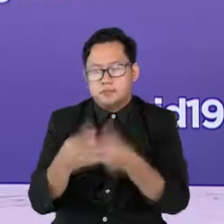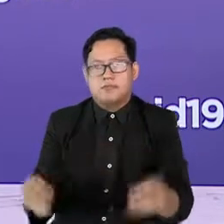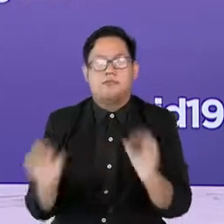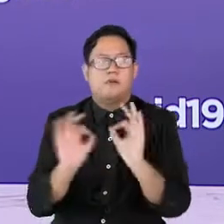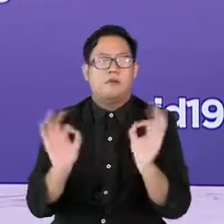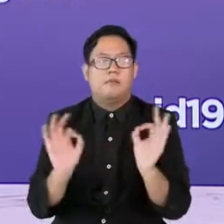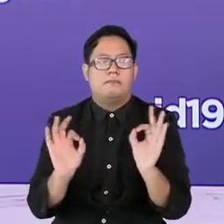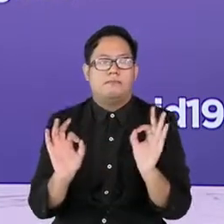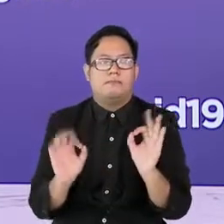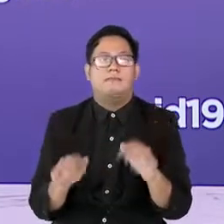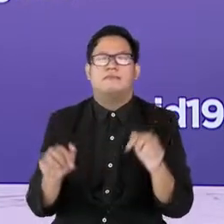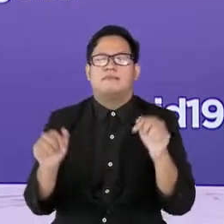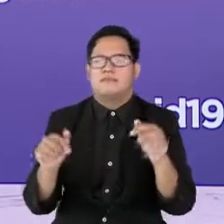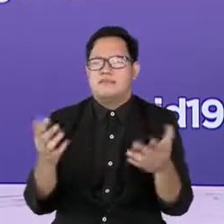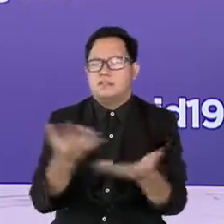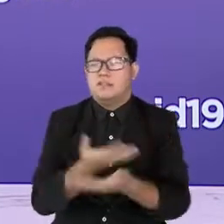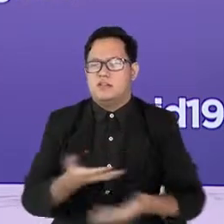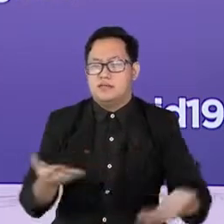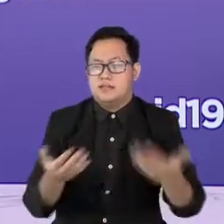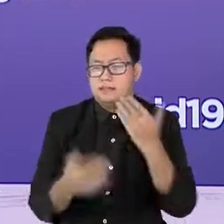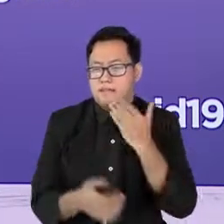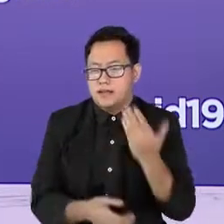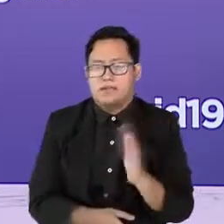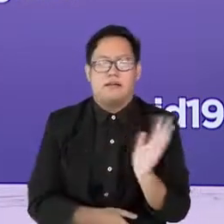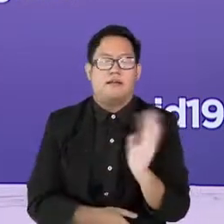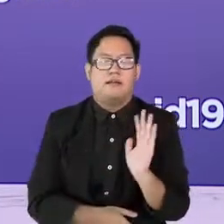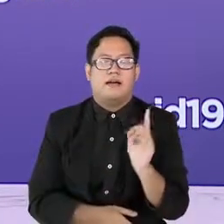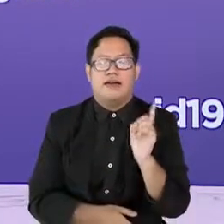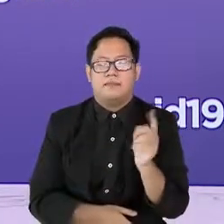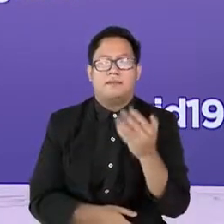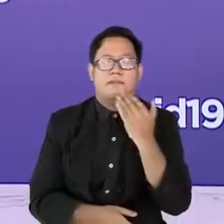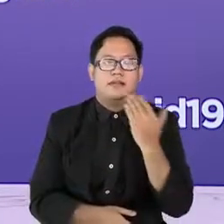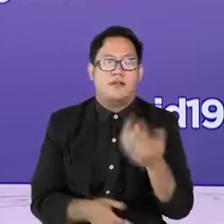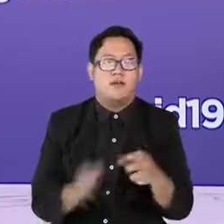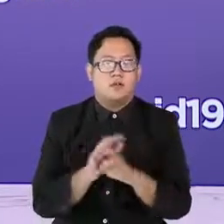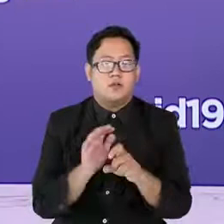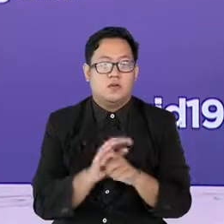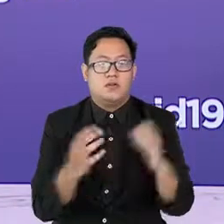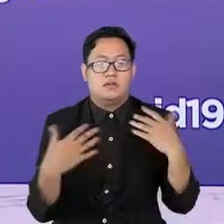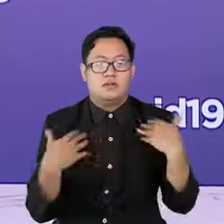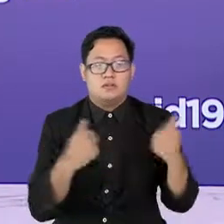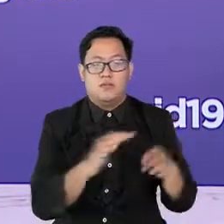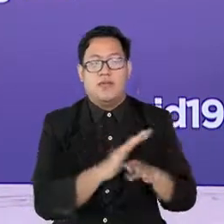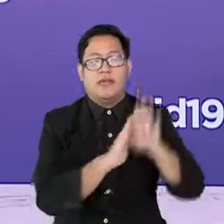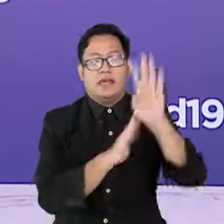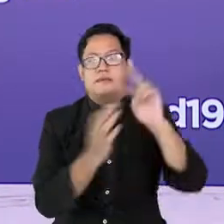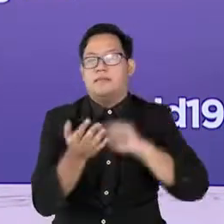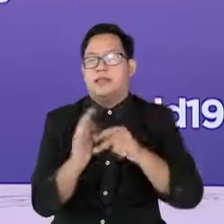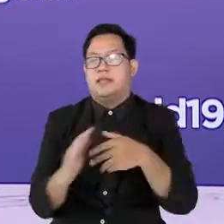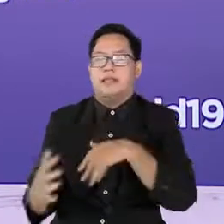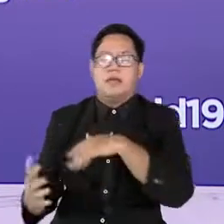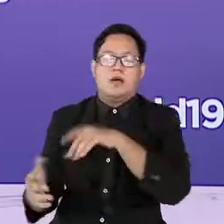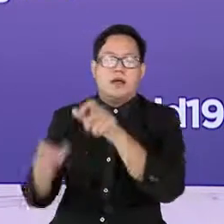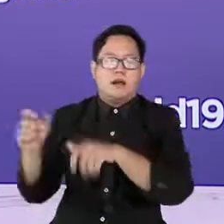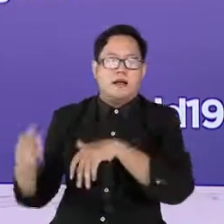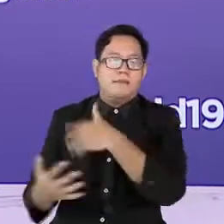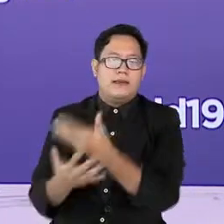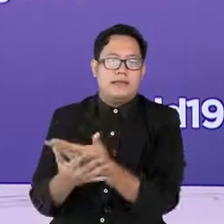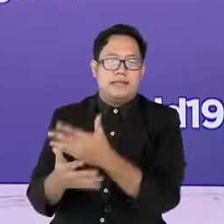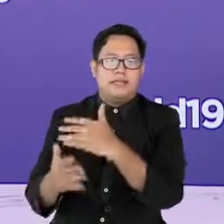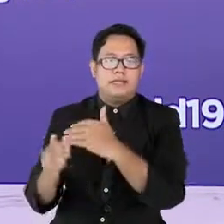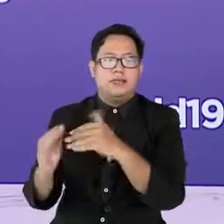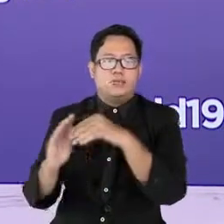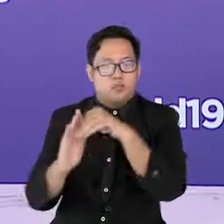ini adalah keadaan yang tidak biasa karena biasanya jika kesembuhan naik maka kematian akan turun dan sebaliknya